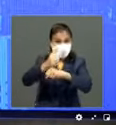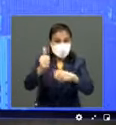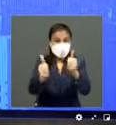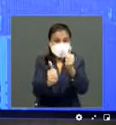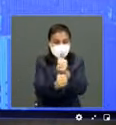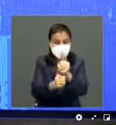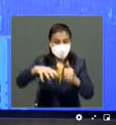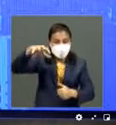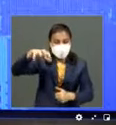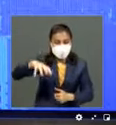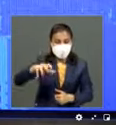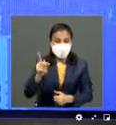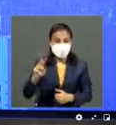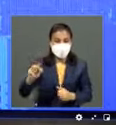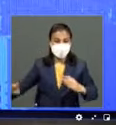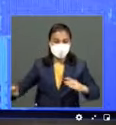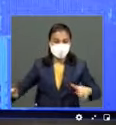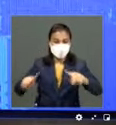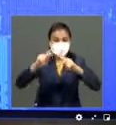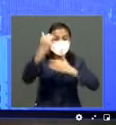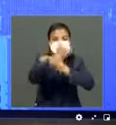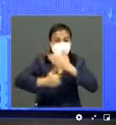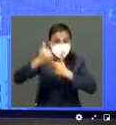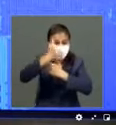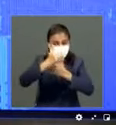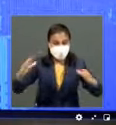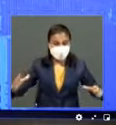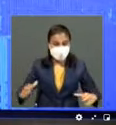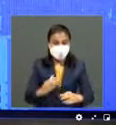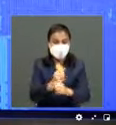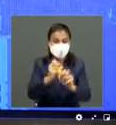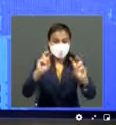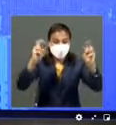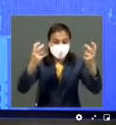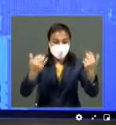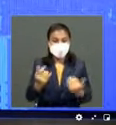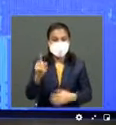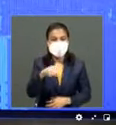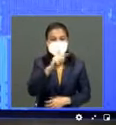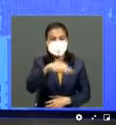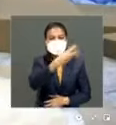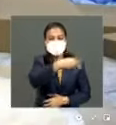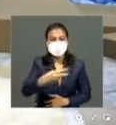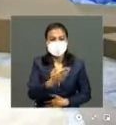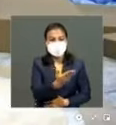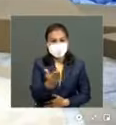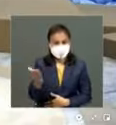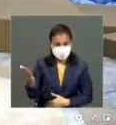นิเทศและรองโฆษกกระทรวงการต่างประเทศสรุปประเด็นการแถลงวันนี้ในภาคภาษาอังกฤษค่ะ